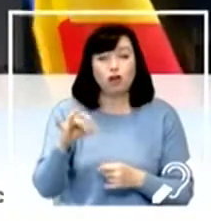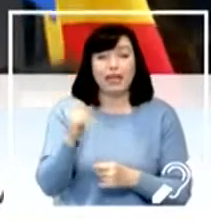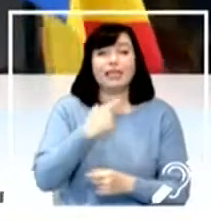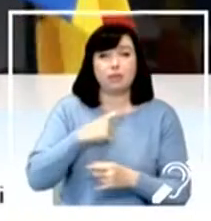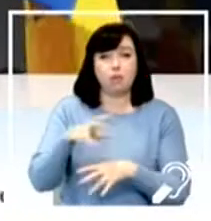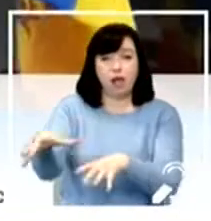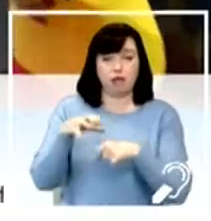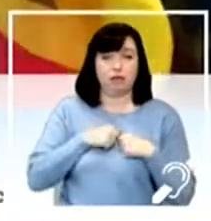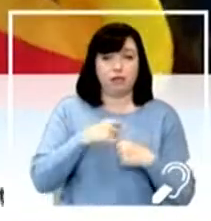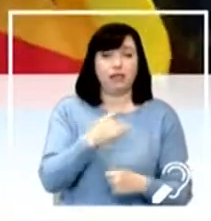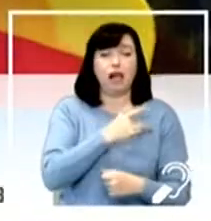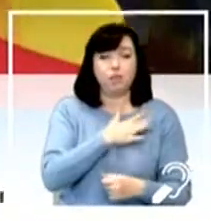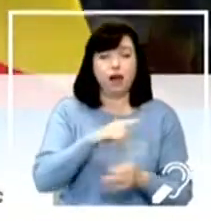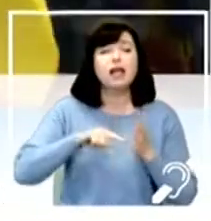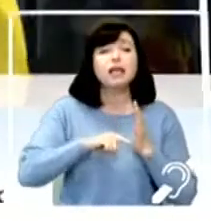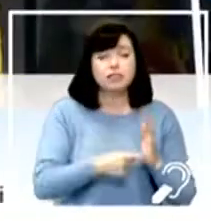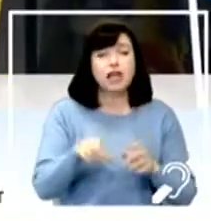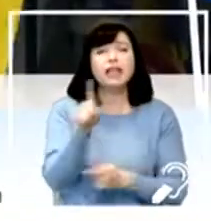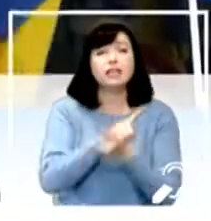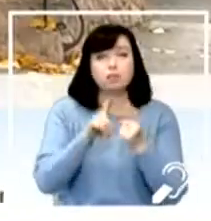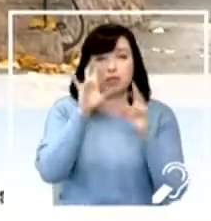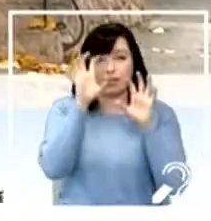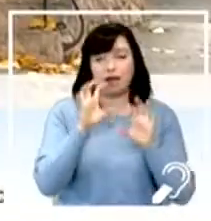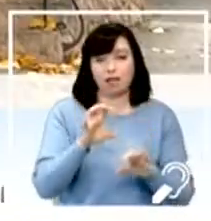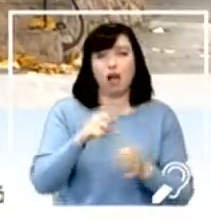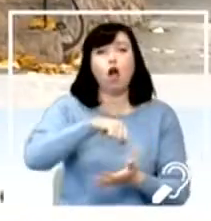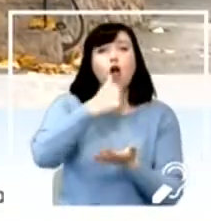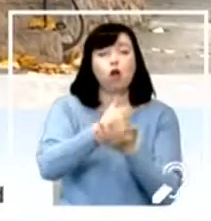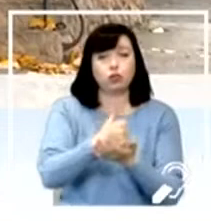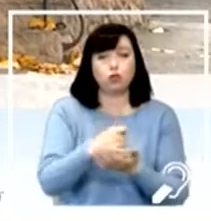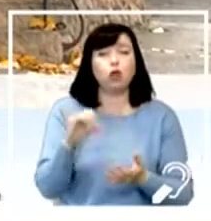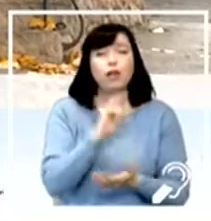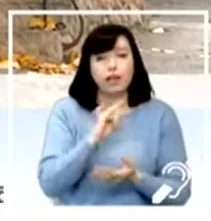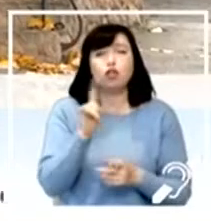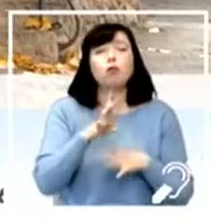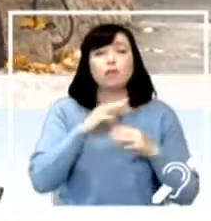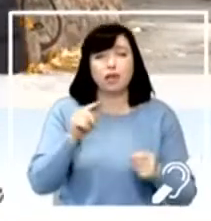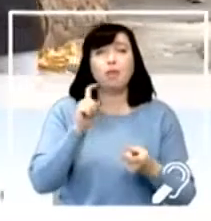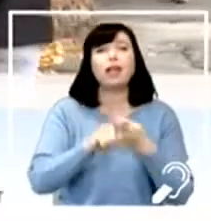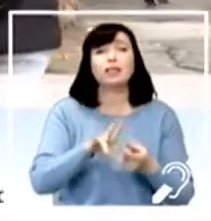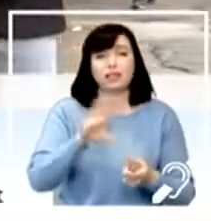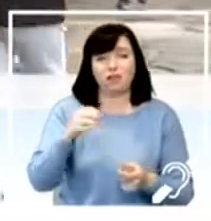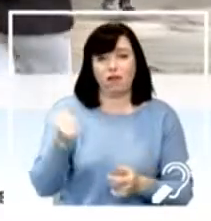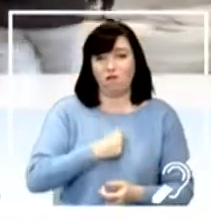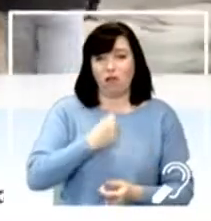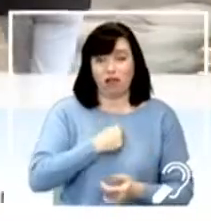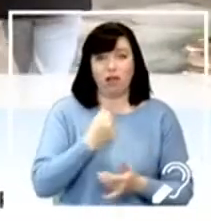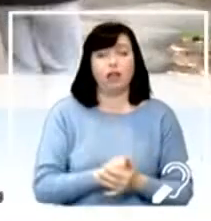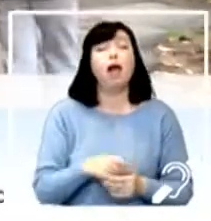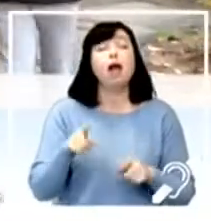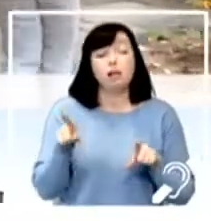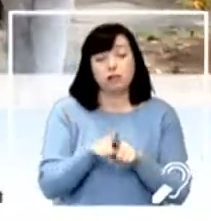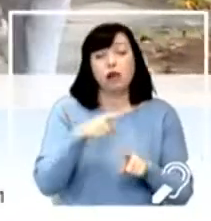constituțională în Parlament cu scopul de a modifica legea supremă și a renunța la neutralitate. Precizăm că în această vară,